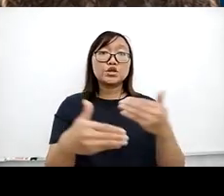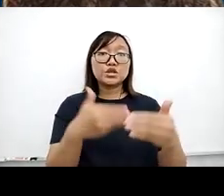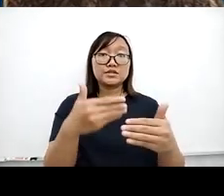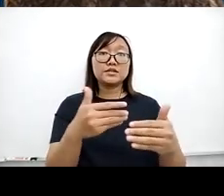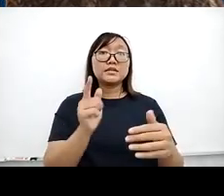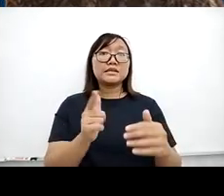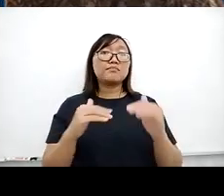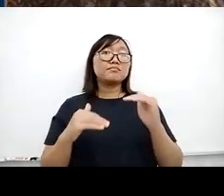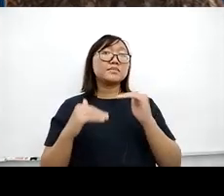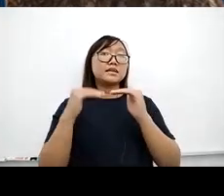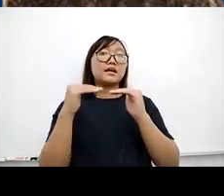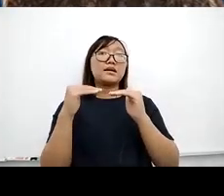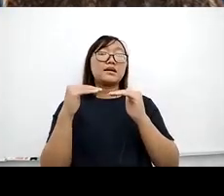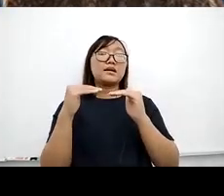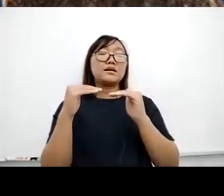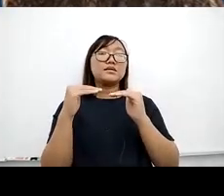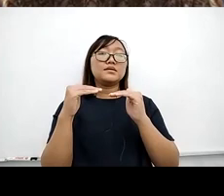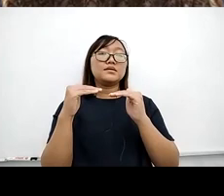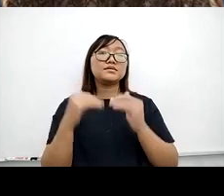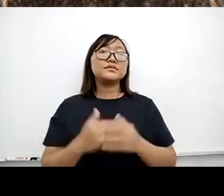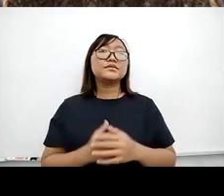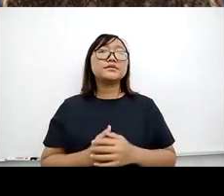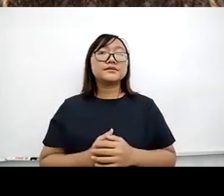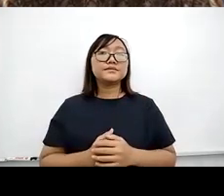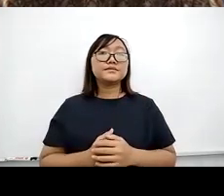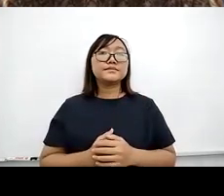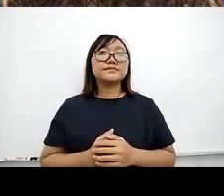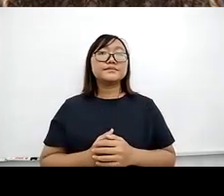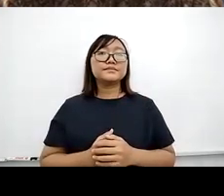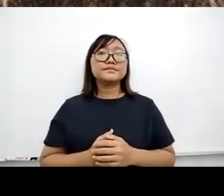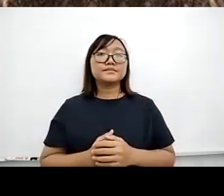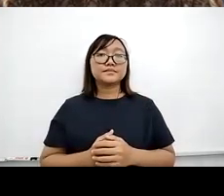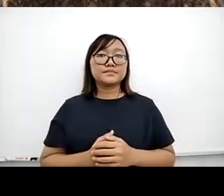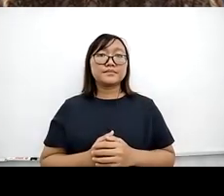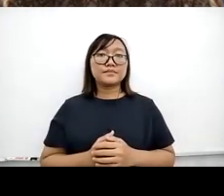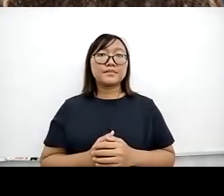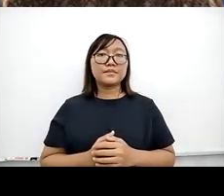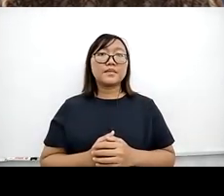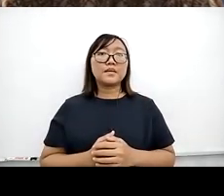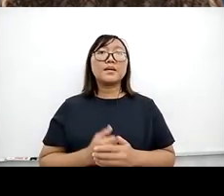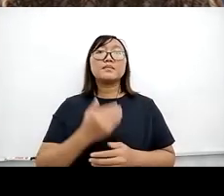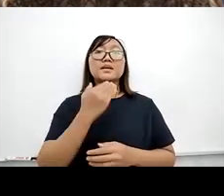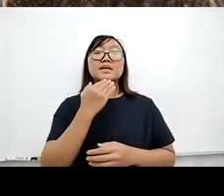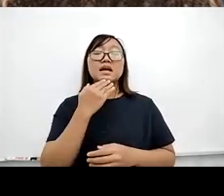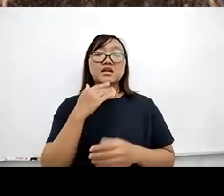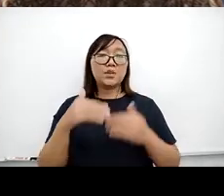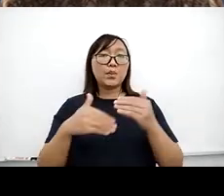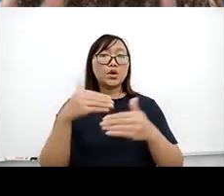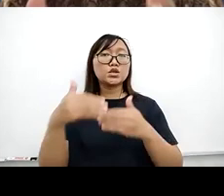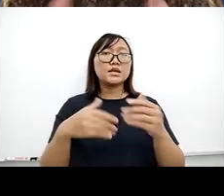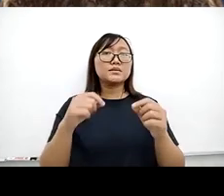gitu ya Kami biasanya melakukan melalui bisa proses bidding gitu ya